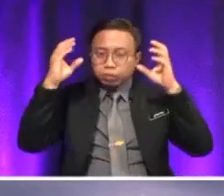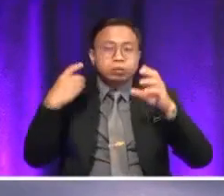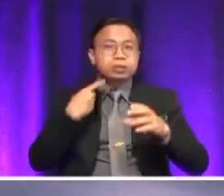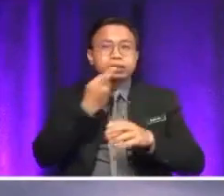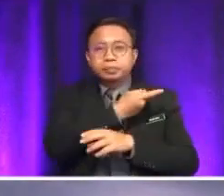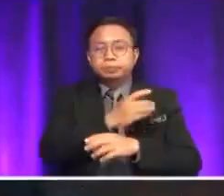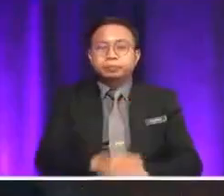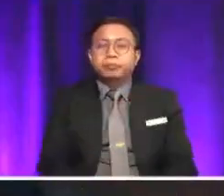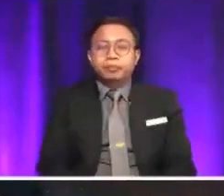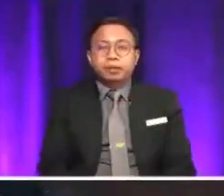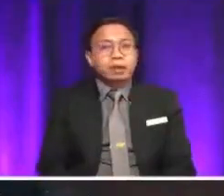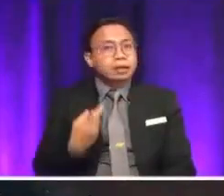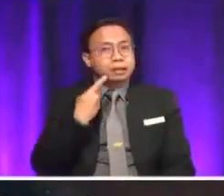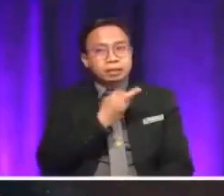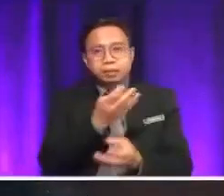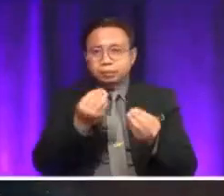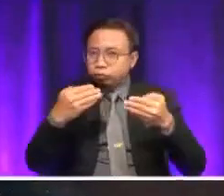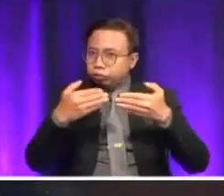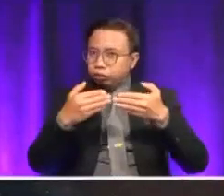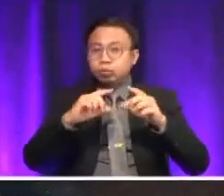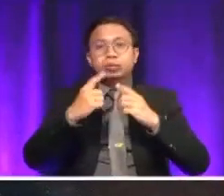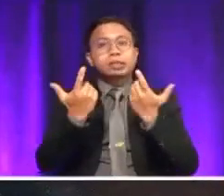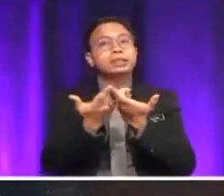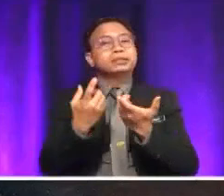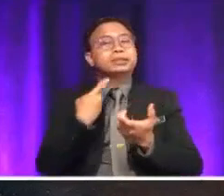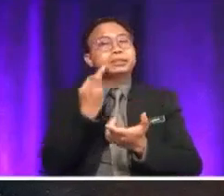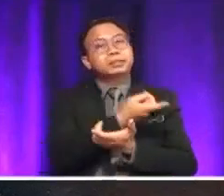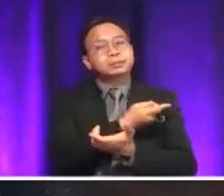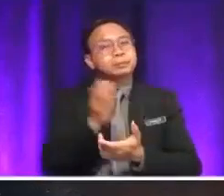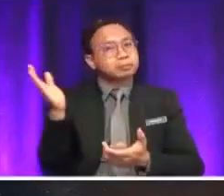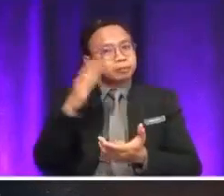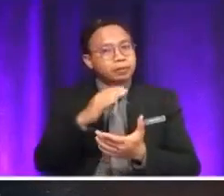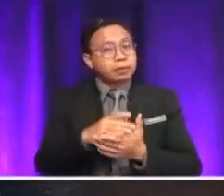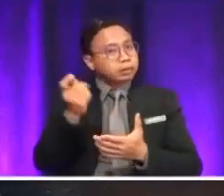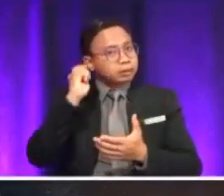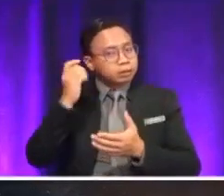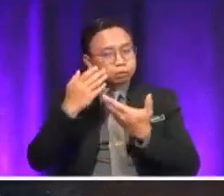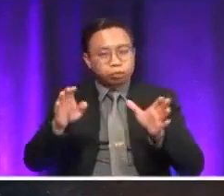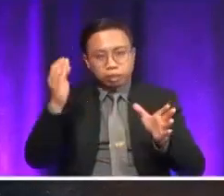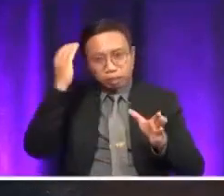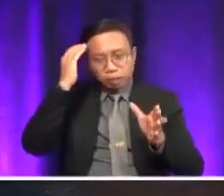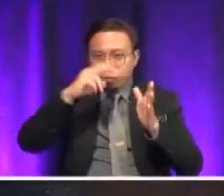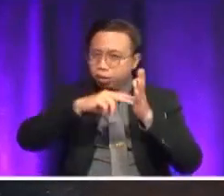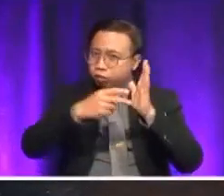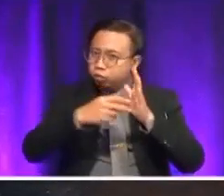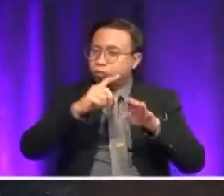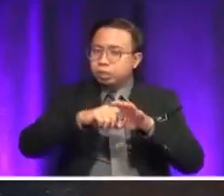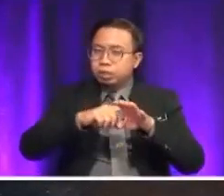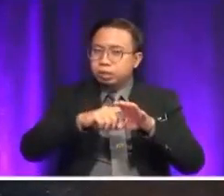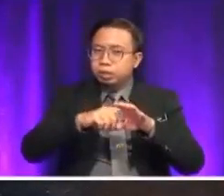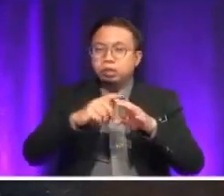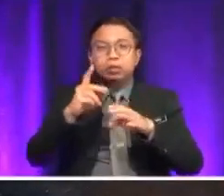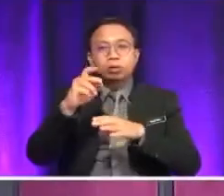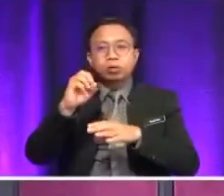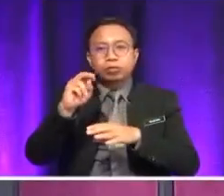cikgu. Kita nak sambung kelas kita, boleh ke? Boleh, boleh. Okey, jom. Okay. Tadi kita dah tahu maksud pada konflik dan juga